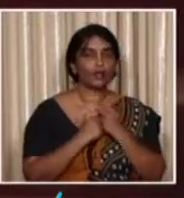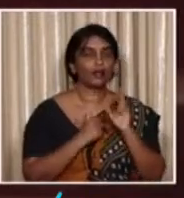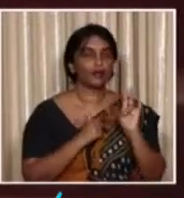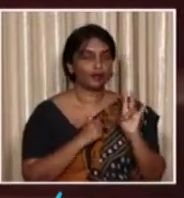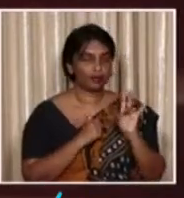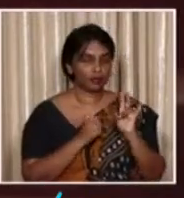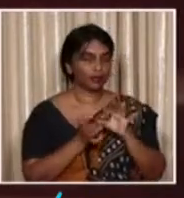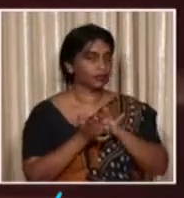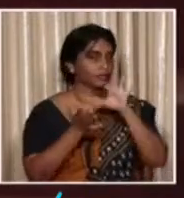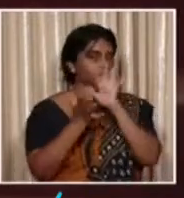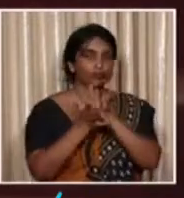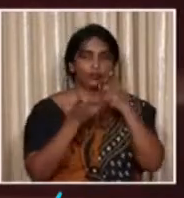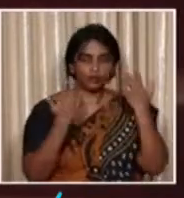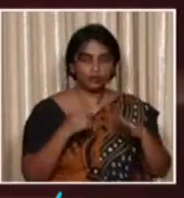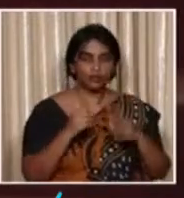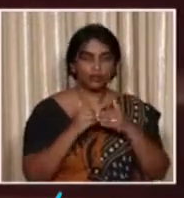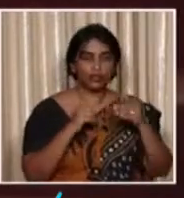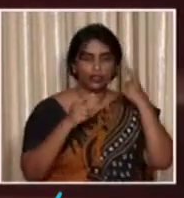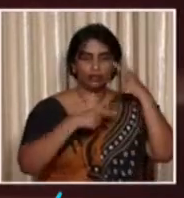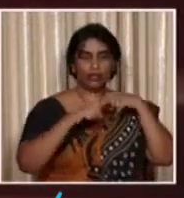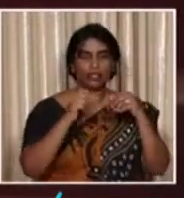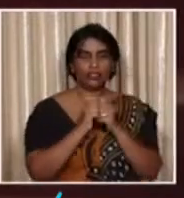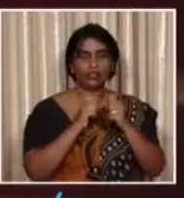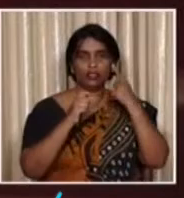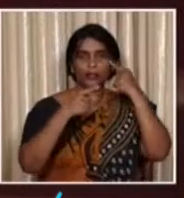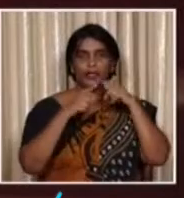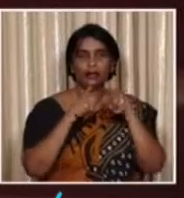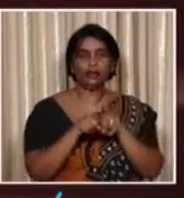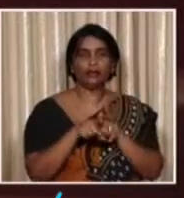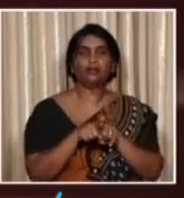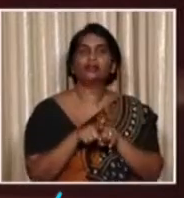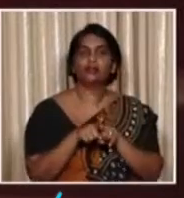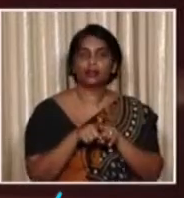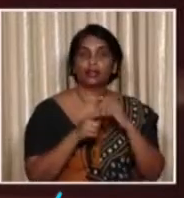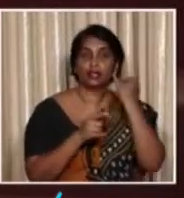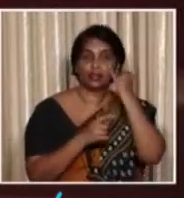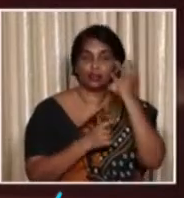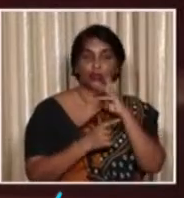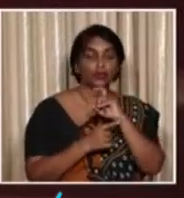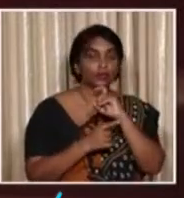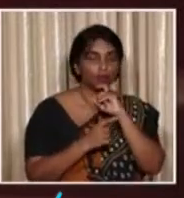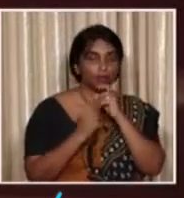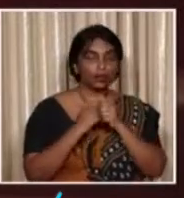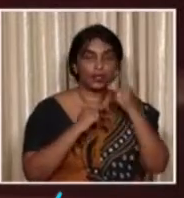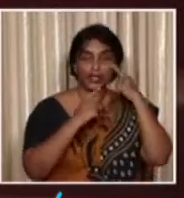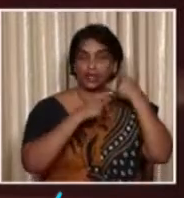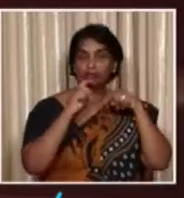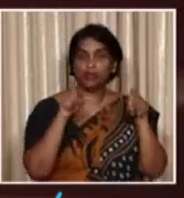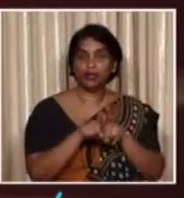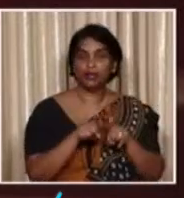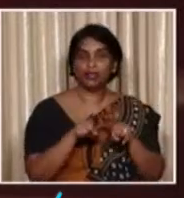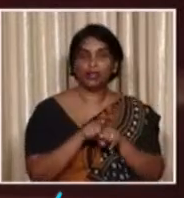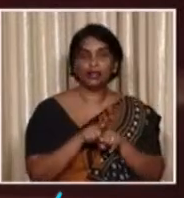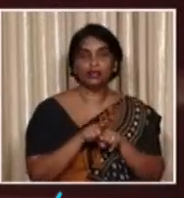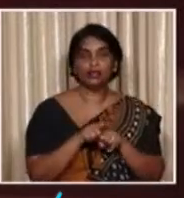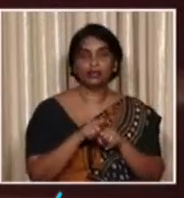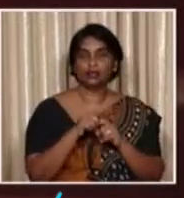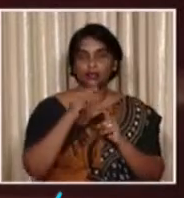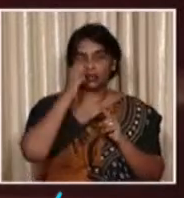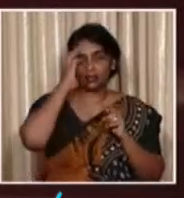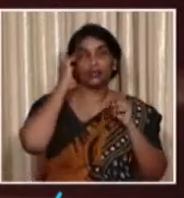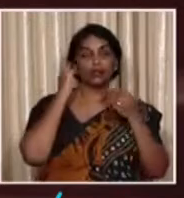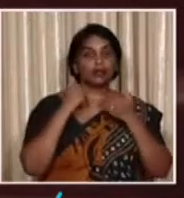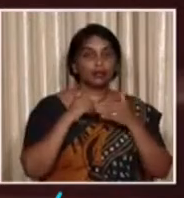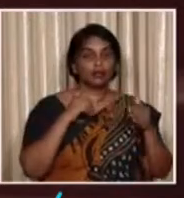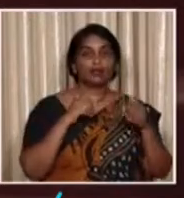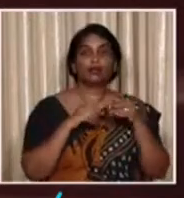වෙනි දින පැවරුවා එතකොට මේ නඩුවේ පළවෙනි දිනේ විදියට සිංගප්පූරුවේ මහ අධිකරණයේ නියම කරේ ජූනි මාසේ පළවෙනිදා හැබැයි ඒ අතරතුර